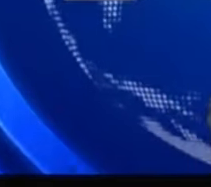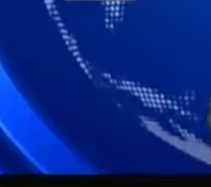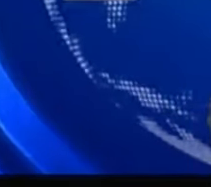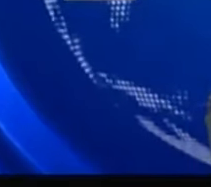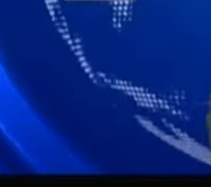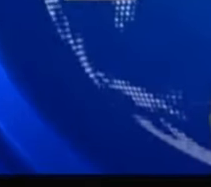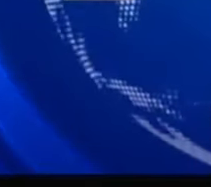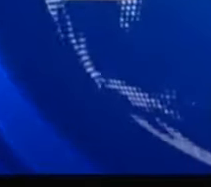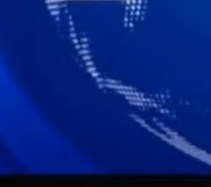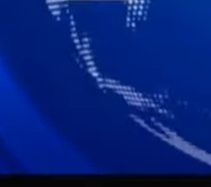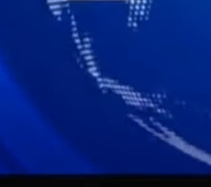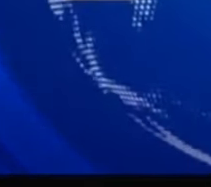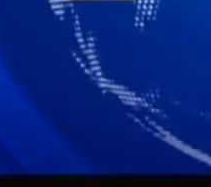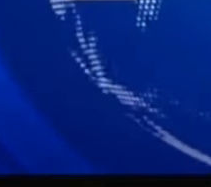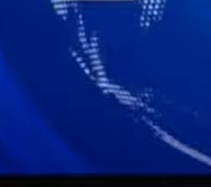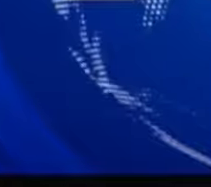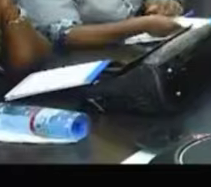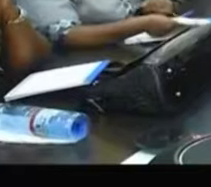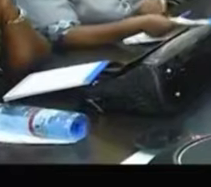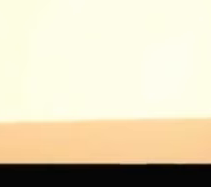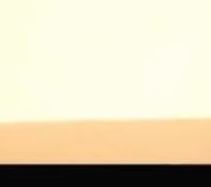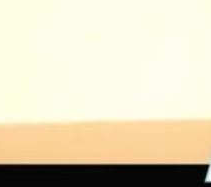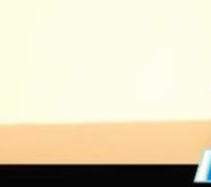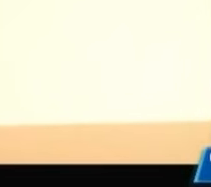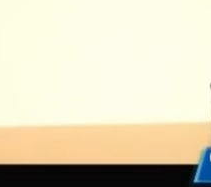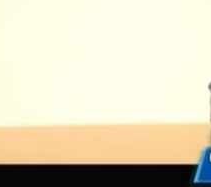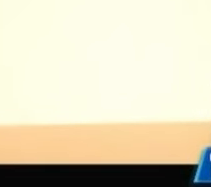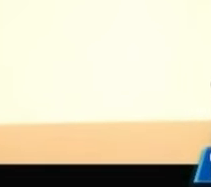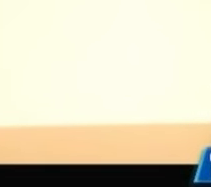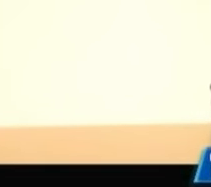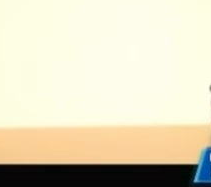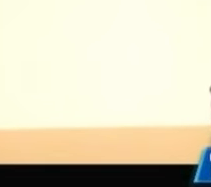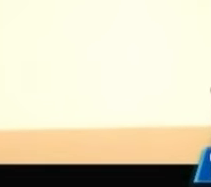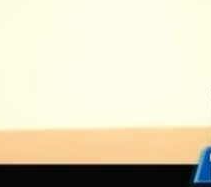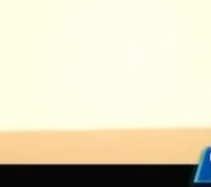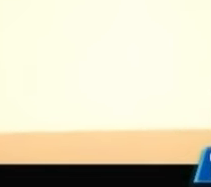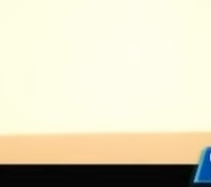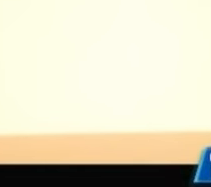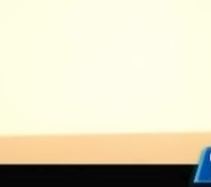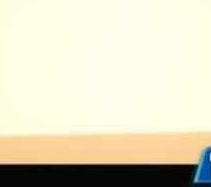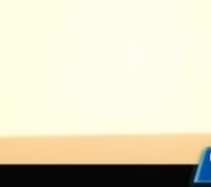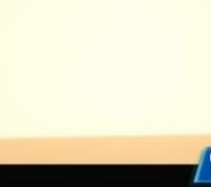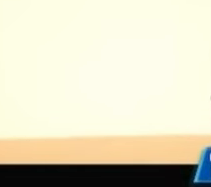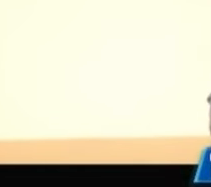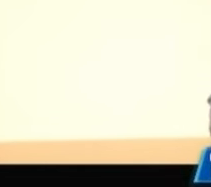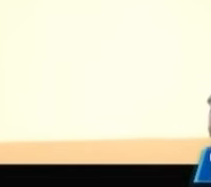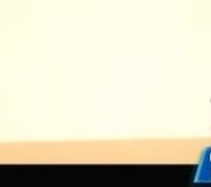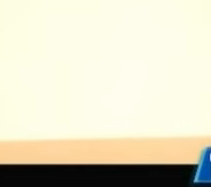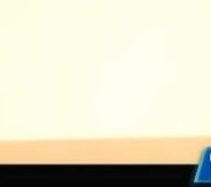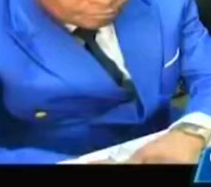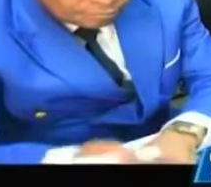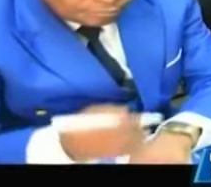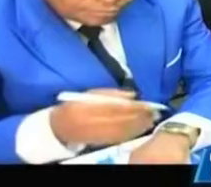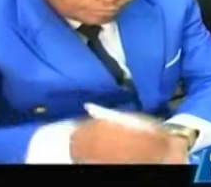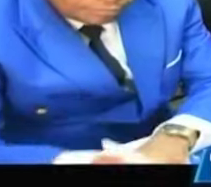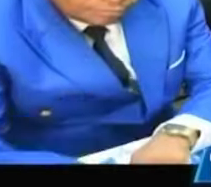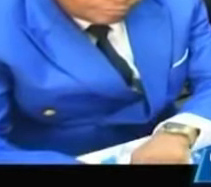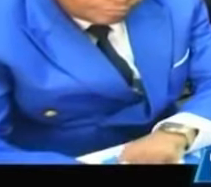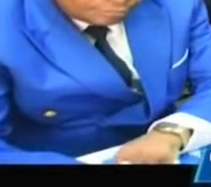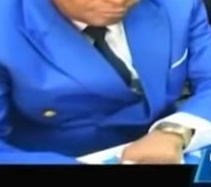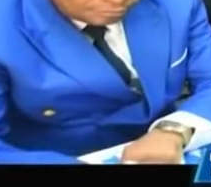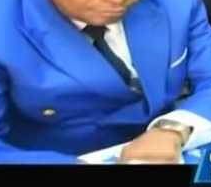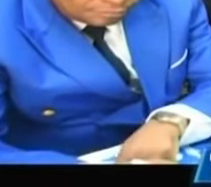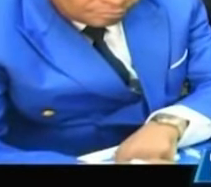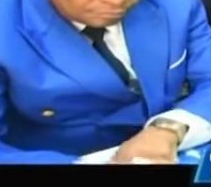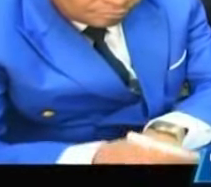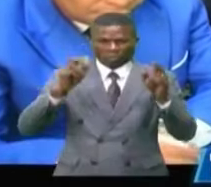scientifique croit dur comme fer. Diane Balaka. Cet événement du conclave du génie scientifique congolais a vécu et a récolté un